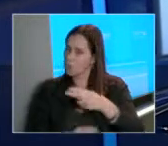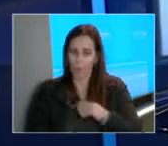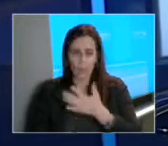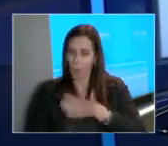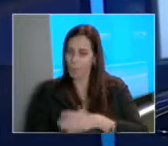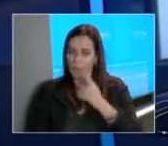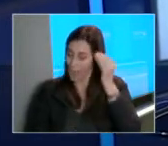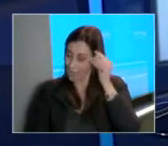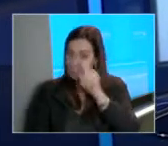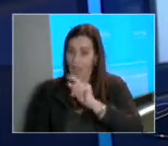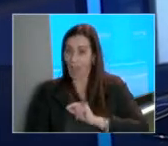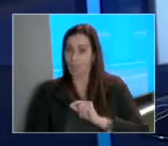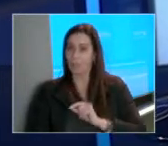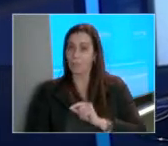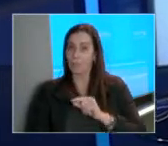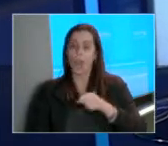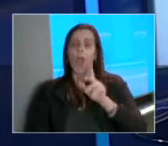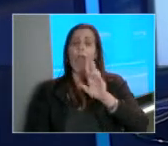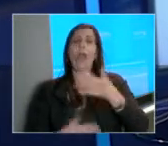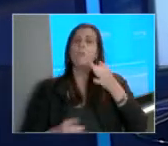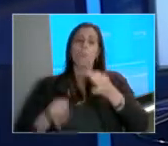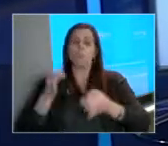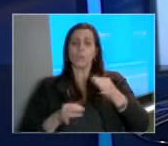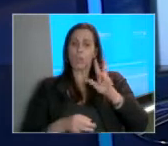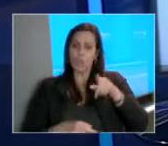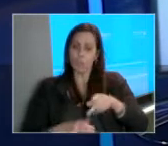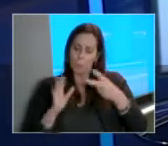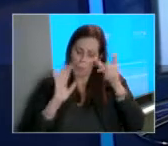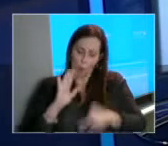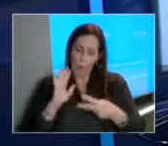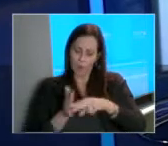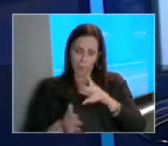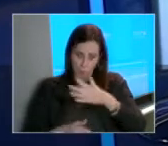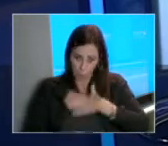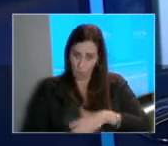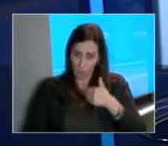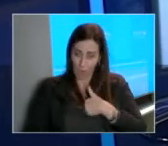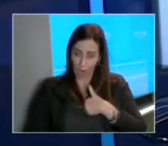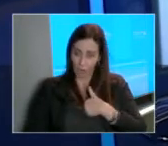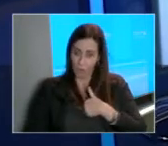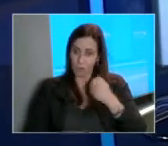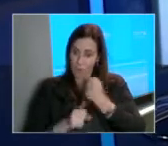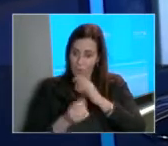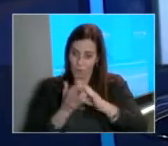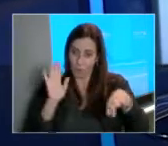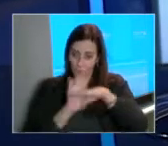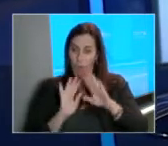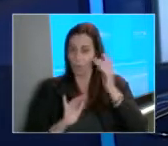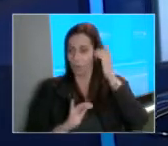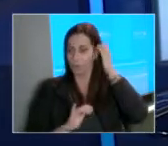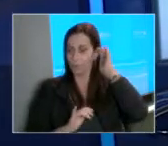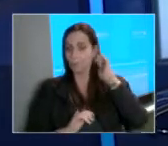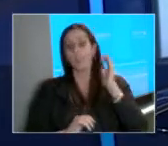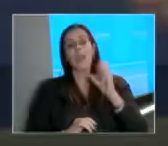רוצה ברשותך להזכיר לך. לא יושבים פה משפטנים, יושבים פה פוליטיקאים. עכשיו, את רוצה שאני... שחקקו את החוק. כן, נכון.